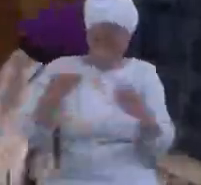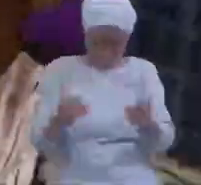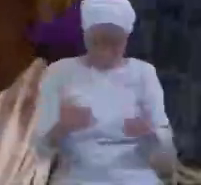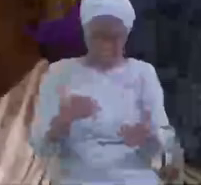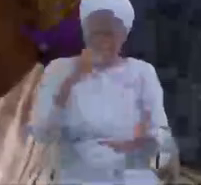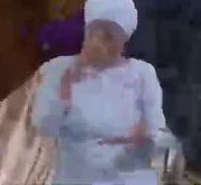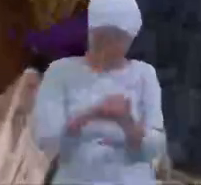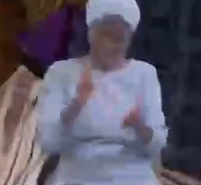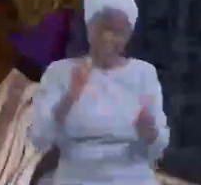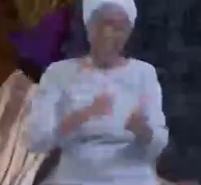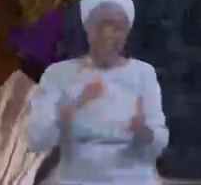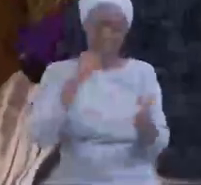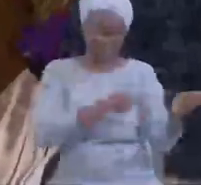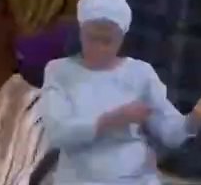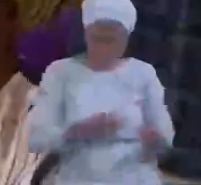Ce que